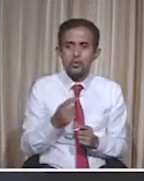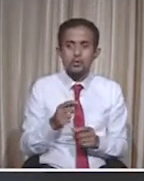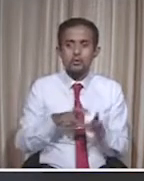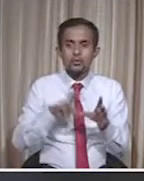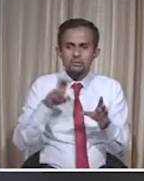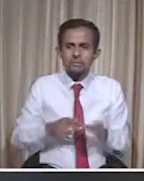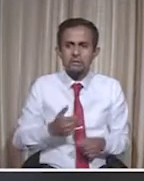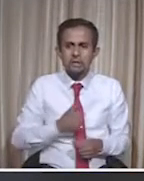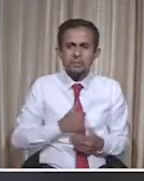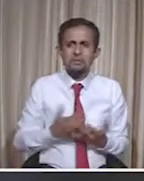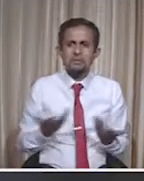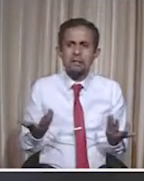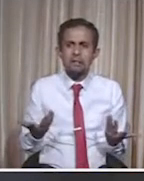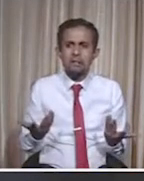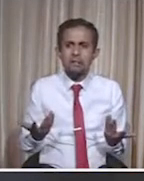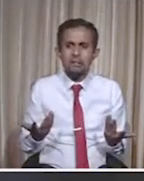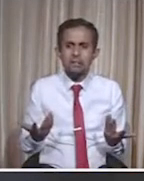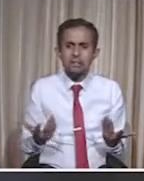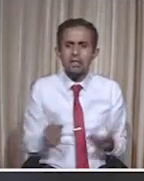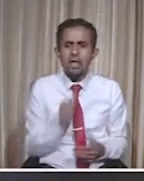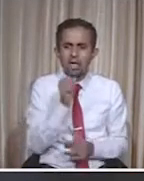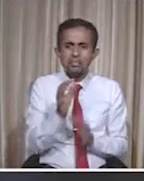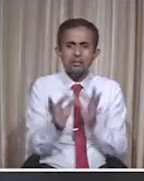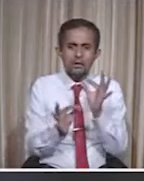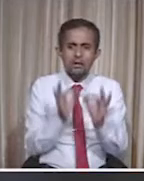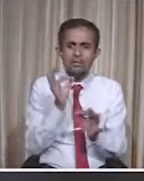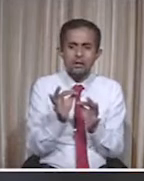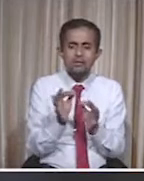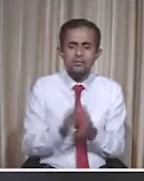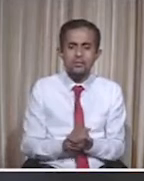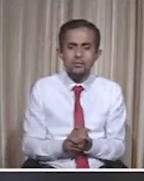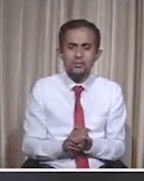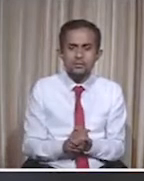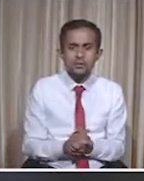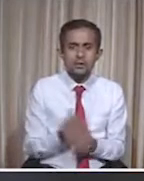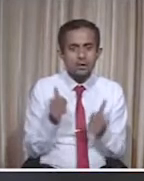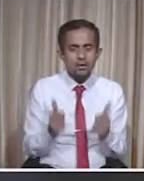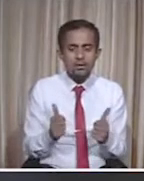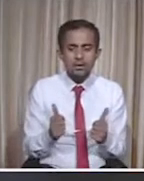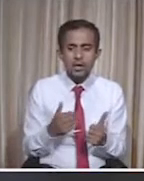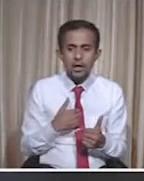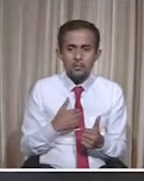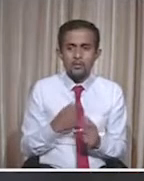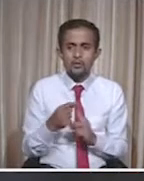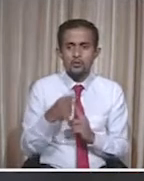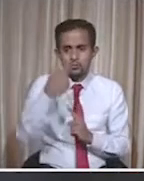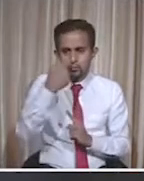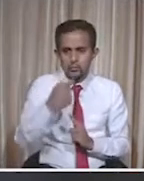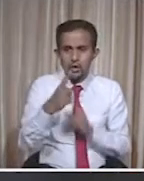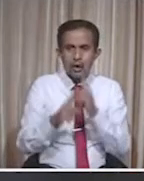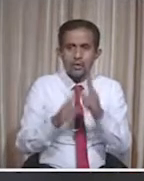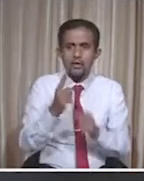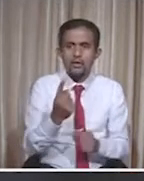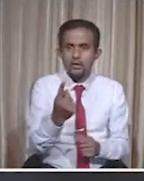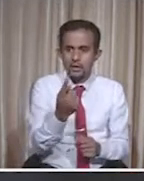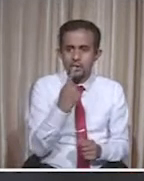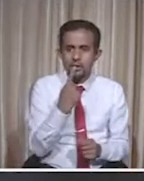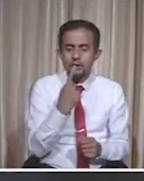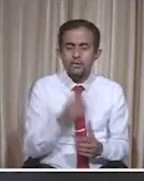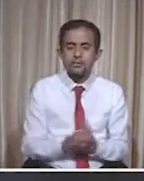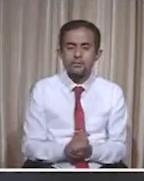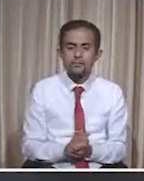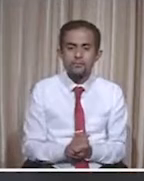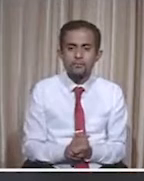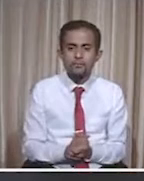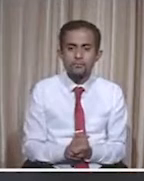වෙන්න කැමති නෑනේ. ඔහොද ඇත්ත කතාව. එහෙම වුණා නම් හරි තමයි. අපිත් එක පුද්ගලිකව කතා කරනකොට කියනවා. හැබැයි